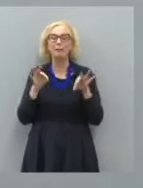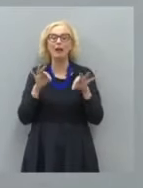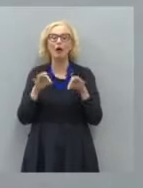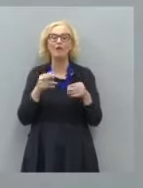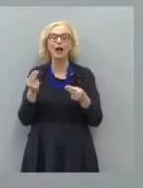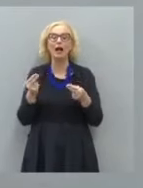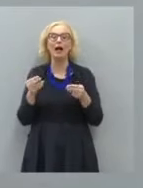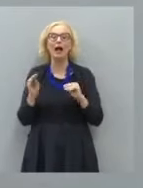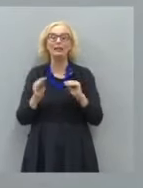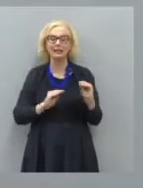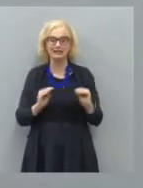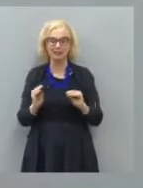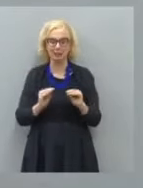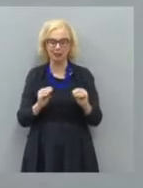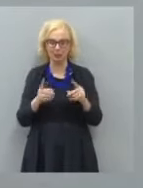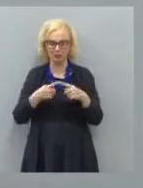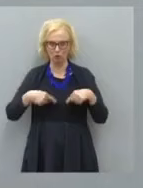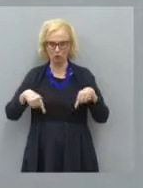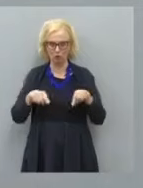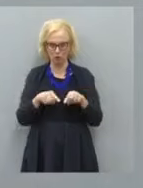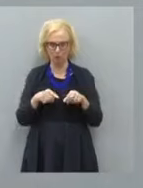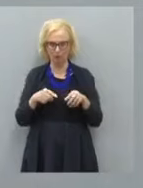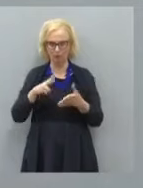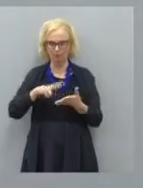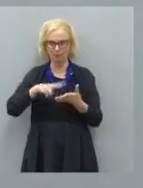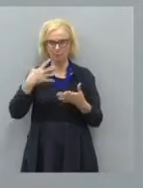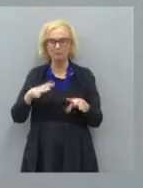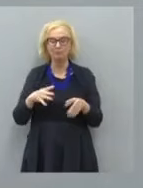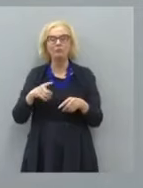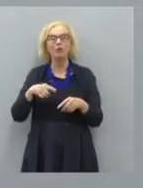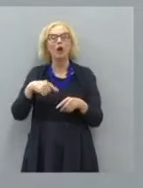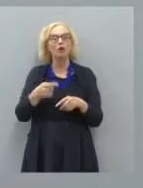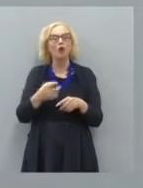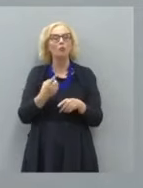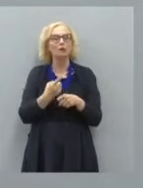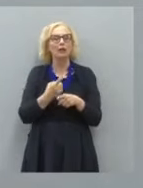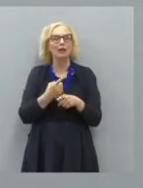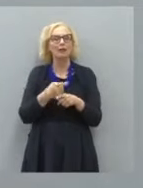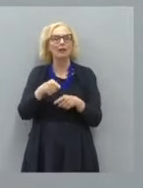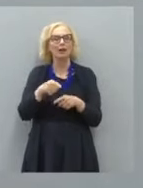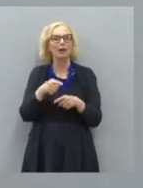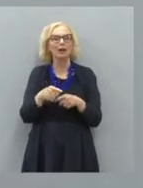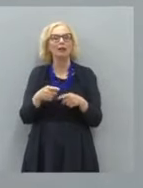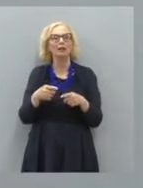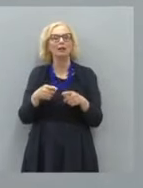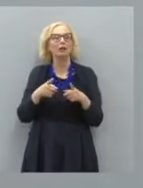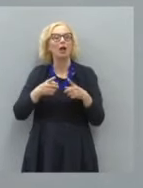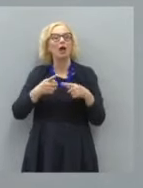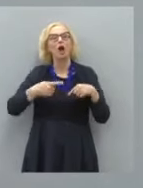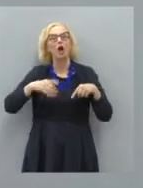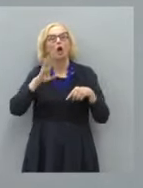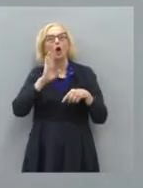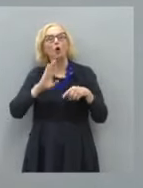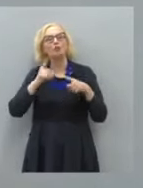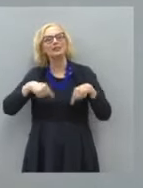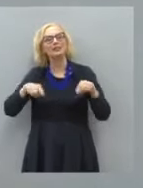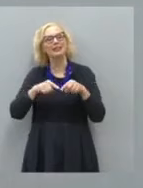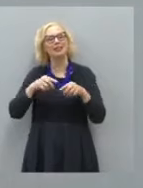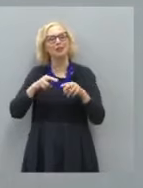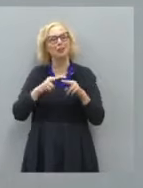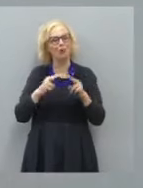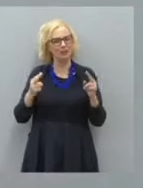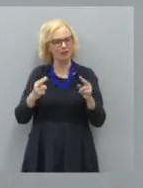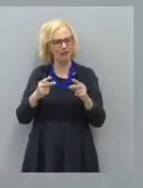a volte raggiunto adesso inizia il percorso in consiglio provinciale di commissione di audizioni poi successiva aula è